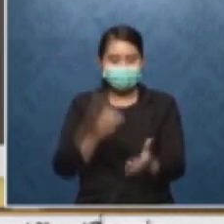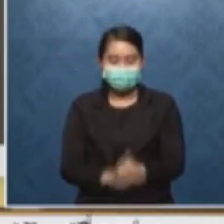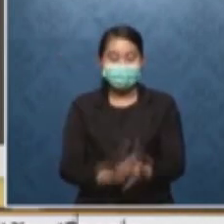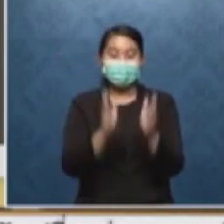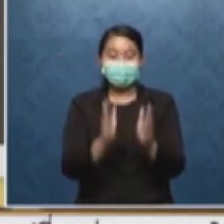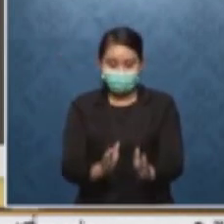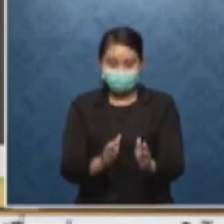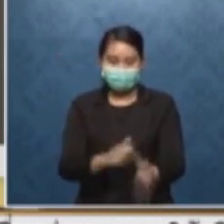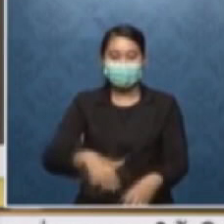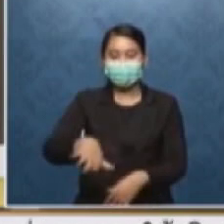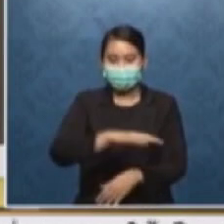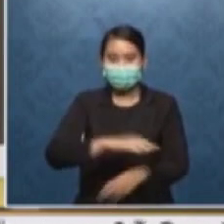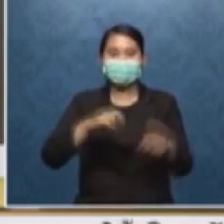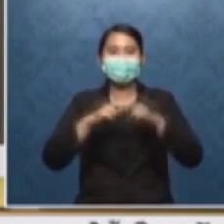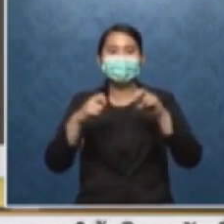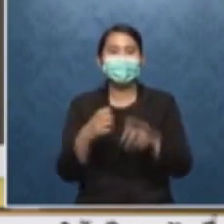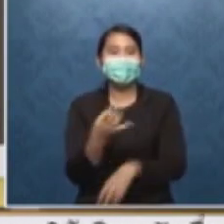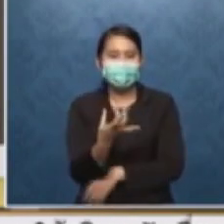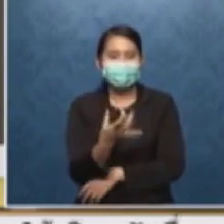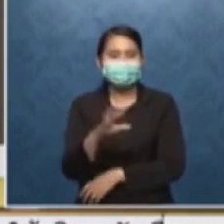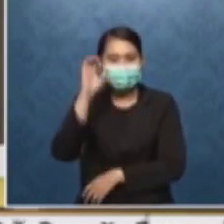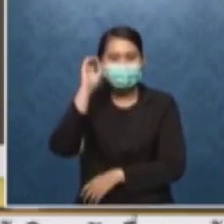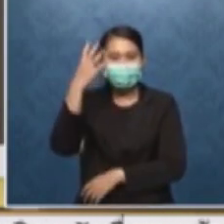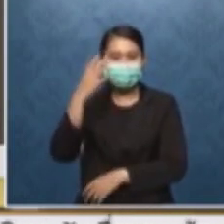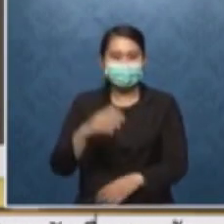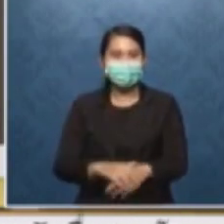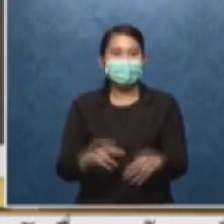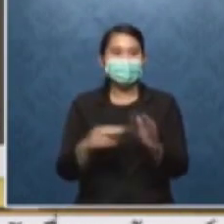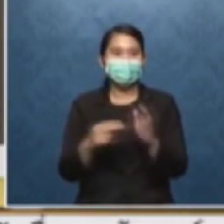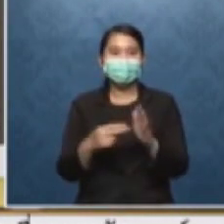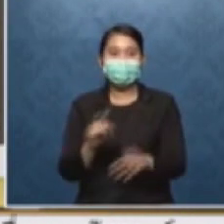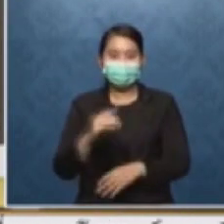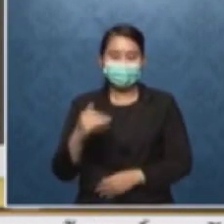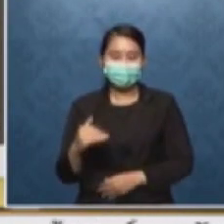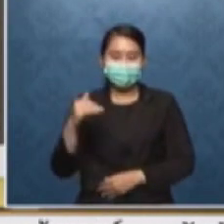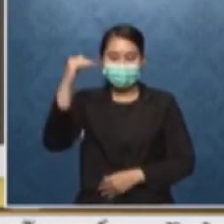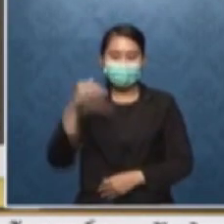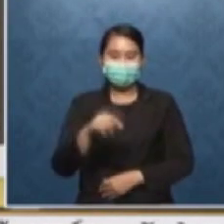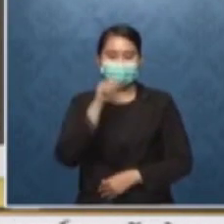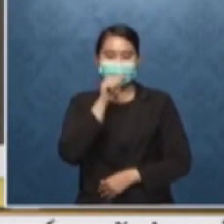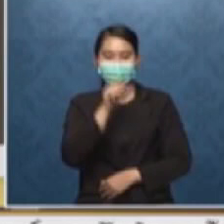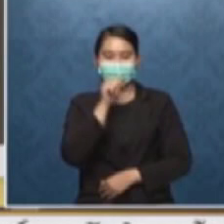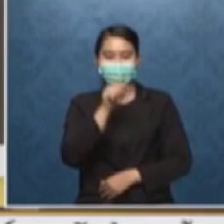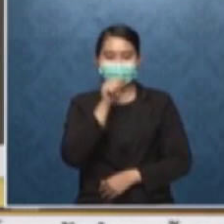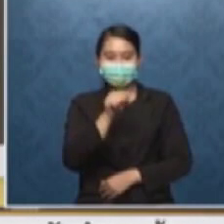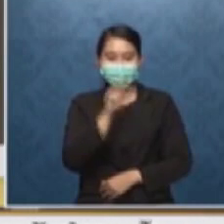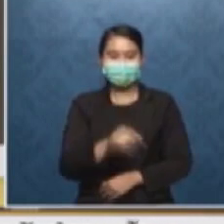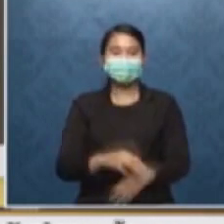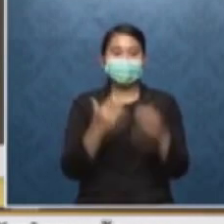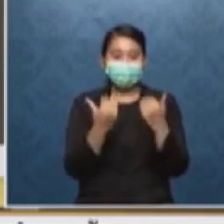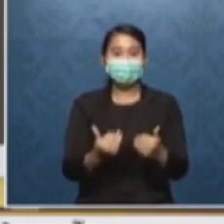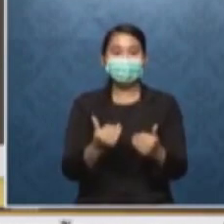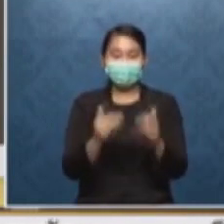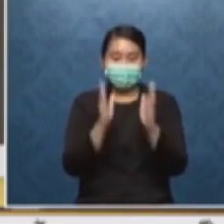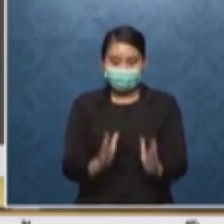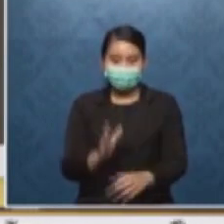พี่น้องประชาชนเป็นอย่างไรแน่นอนท่านโตมากับการสั่งลูกน้องยึดพื้นท่านไม่เข้าใจพี่น้องประชาชนถูกยึดบ้านยึดรถหมดแล้ววัน